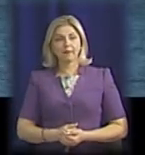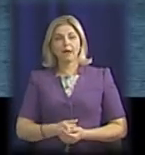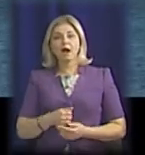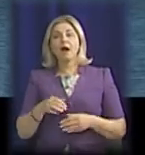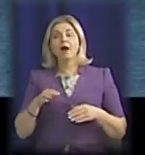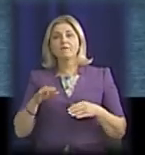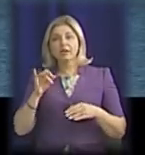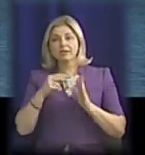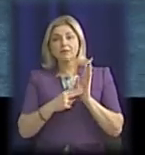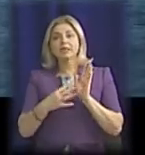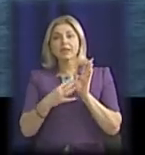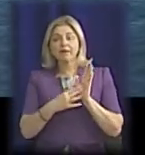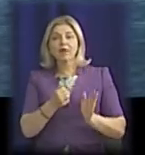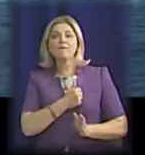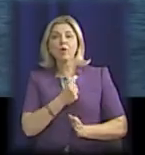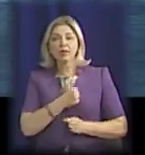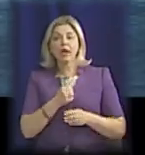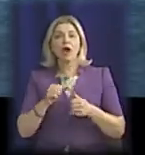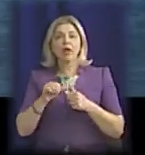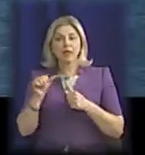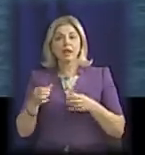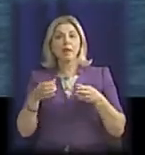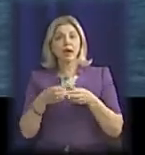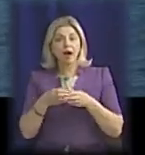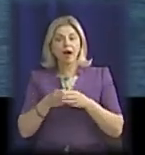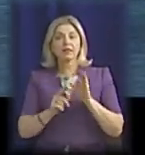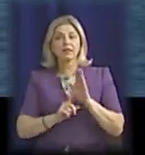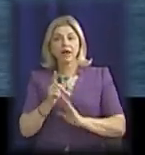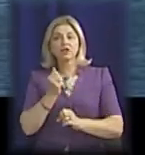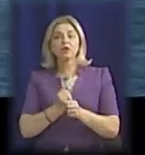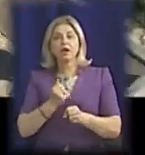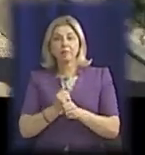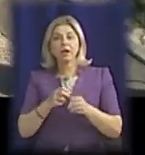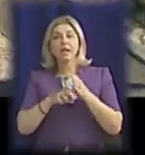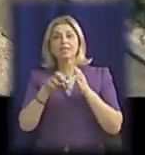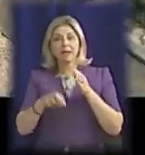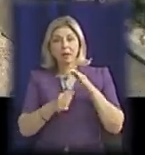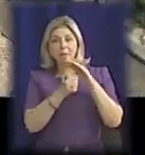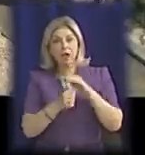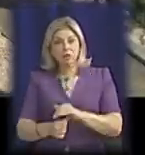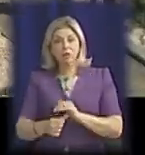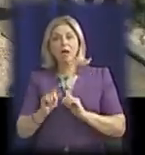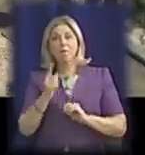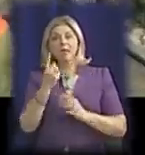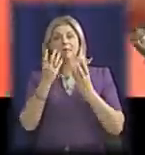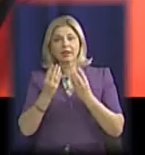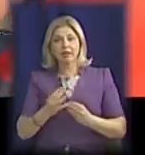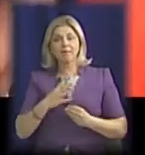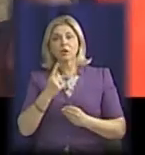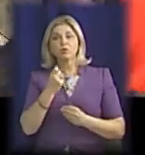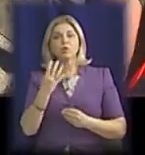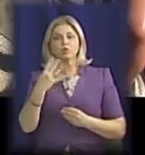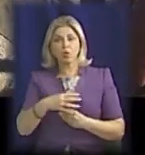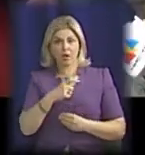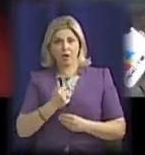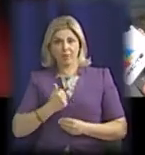воду. 79-та окрема десантно-штурмова бригада розпочала відпрацювання стрибків. У перший день десантувалось 140